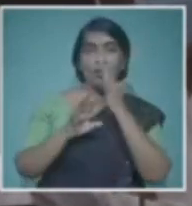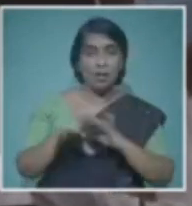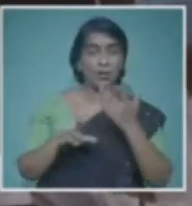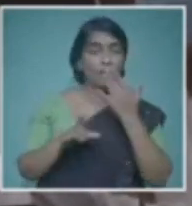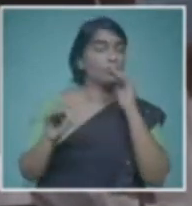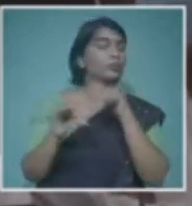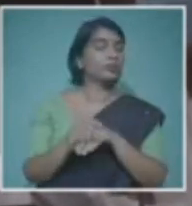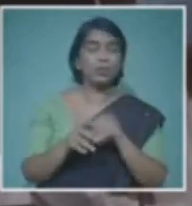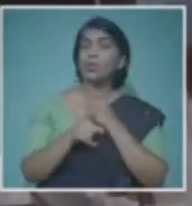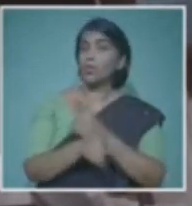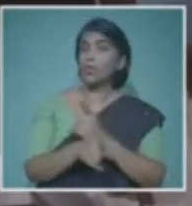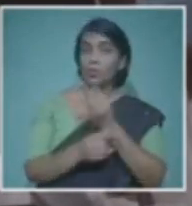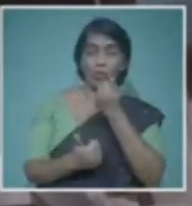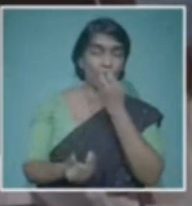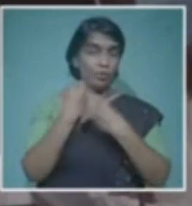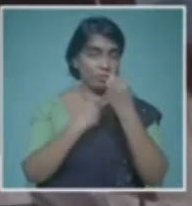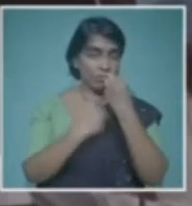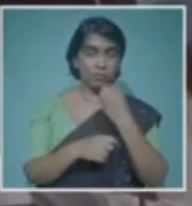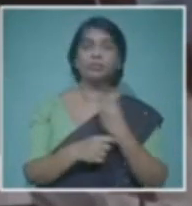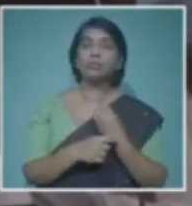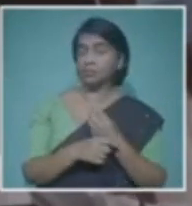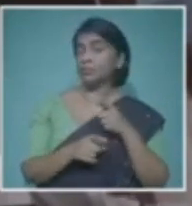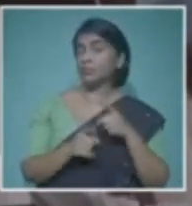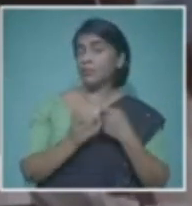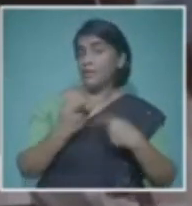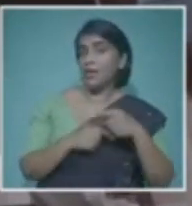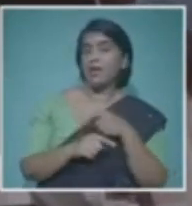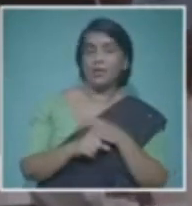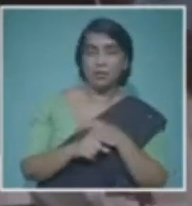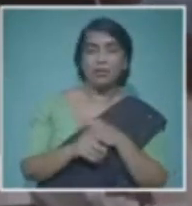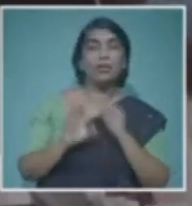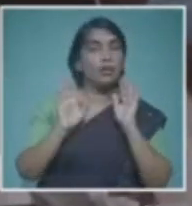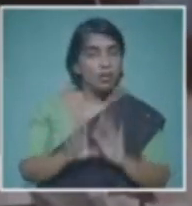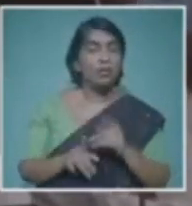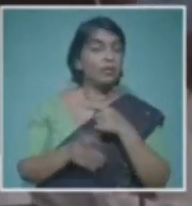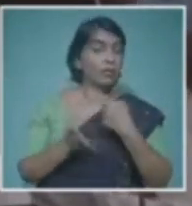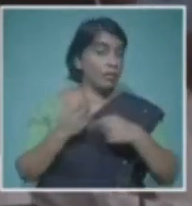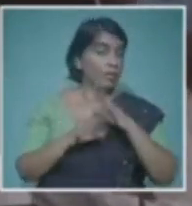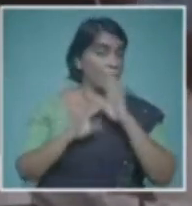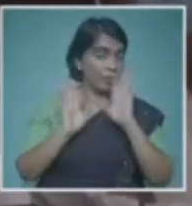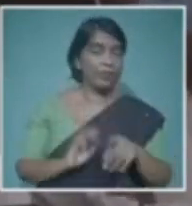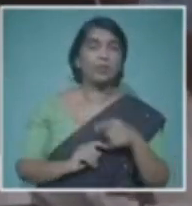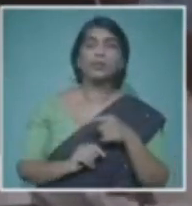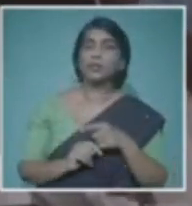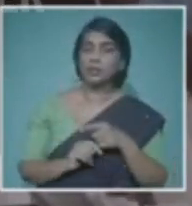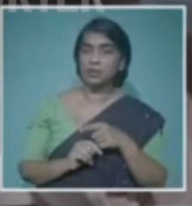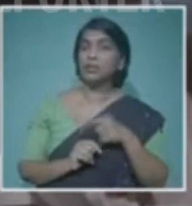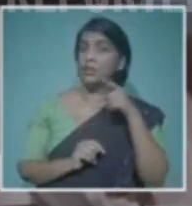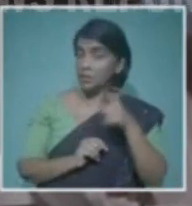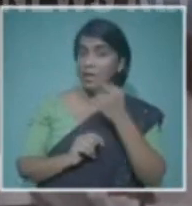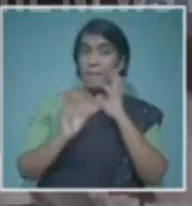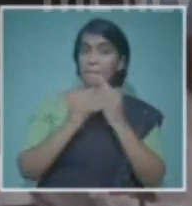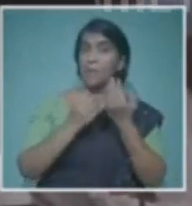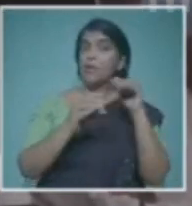පාසල තුල උගන්වනවා පෝෂ්‍යදායී ආහාර වේලක තියෙන්න ඕන දේවල්. නමුත් ඒ තියෙන ඕන දේවල් ඔවුන්ගේ පවුල තුල